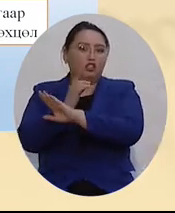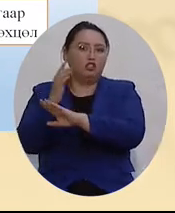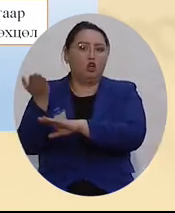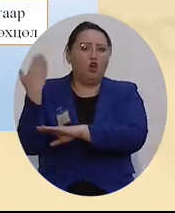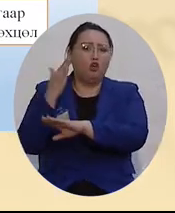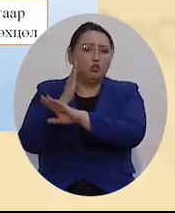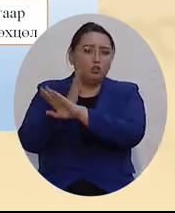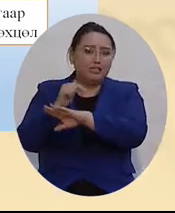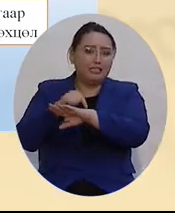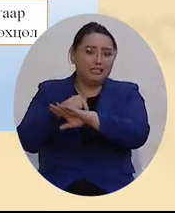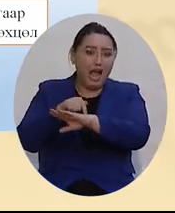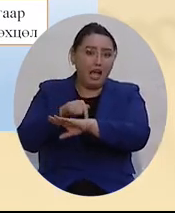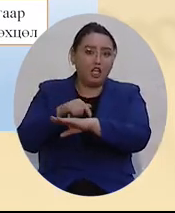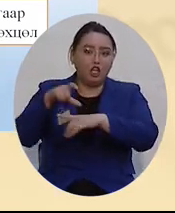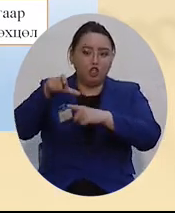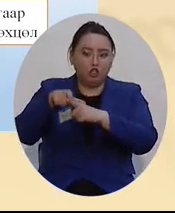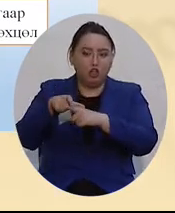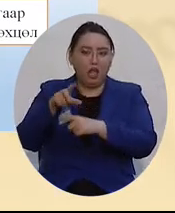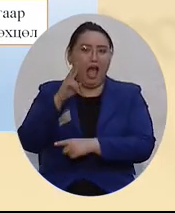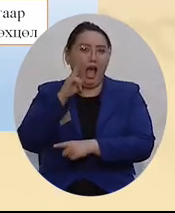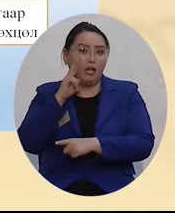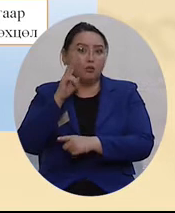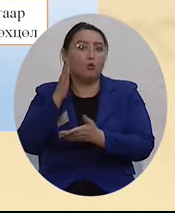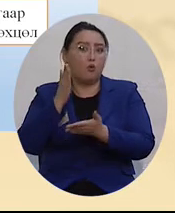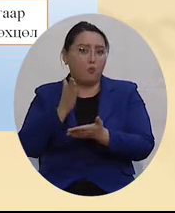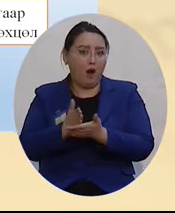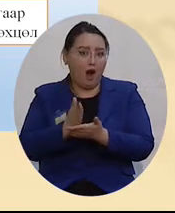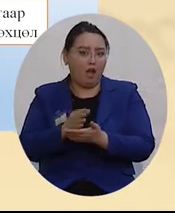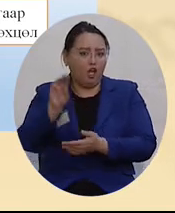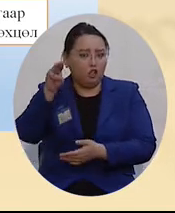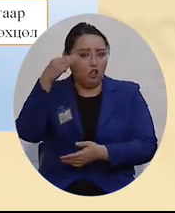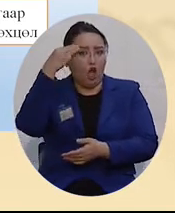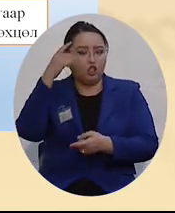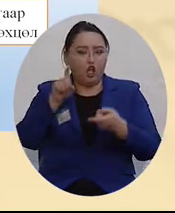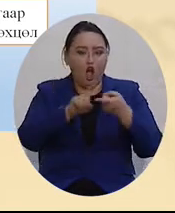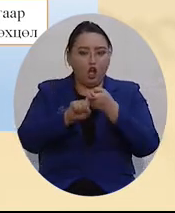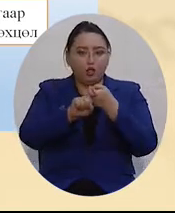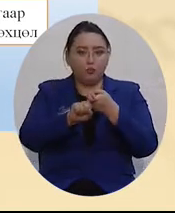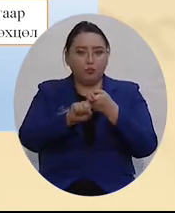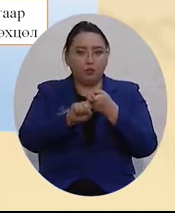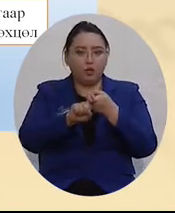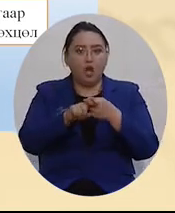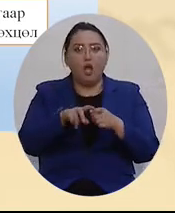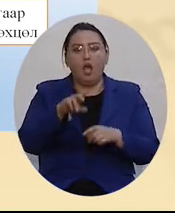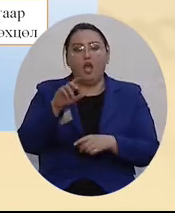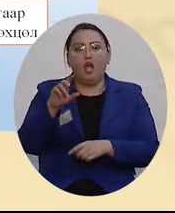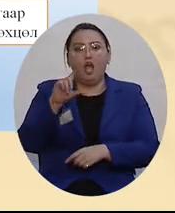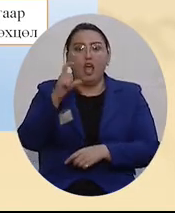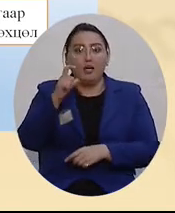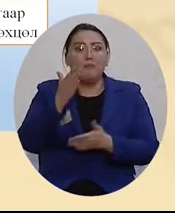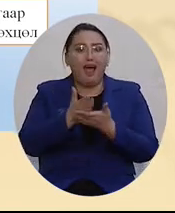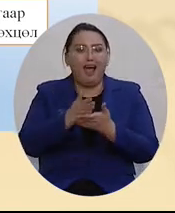энэ бол өнгөрсөн цагаар тодтоо олбох нөхцөл юм шүү гэдгийг багш нь тайлбарлах гэж энэ жишээг сонгоо авсан юм аа. За дараагийнх